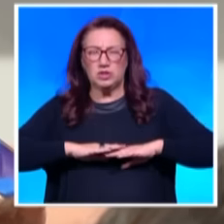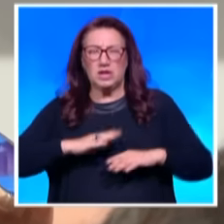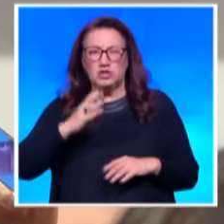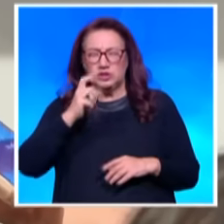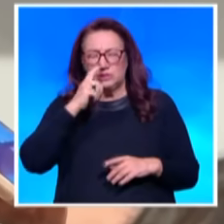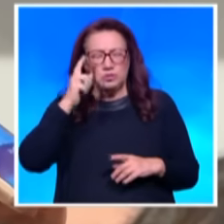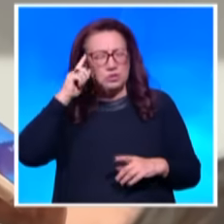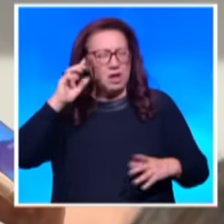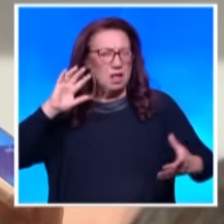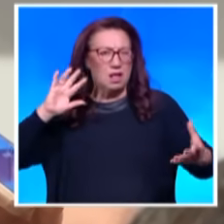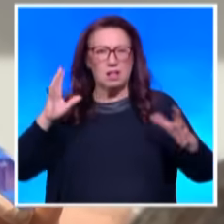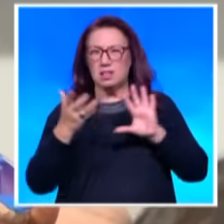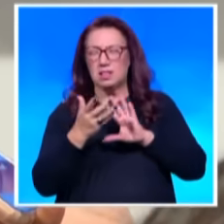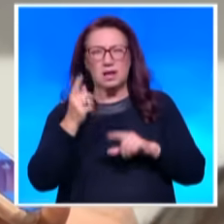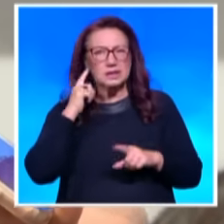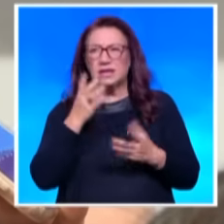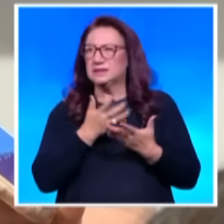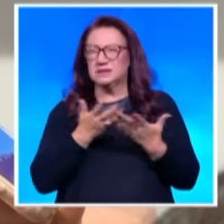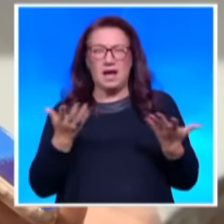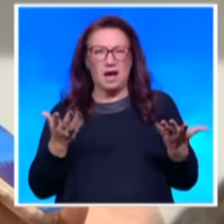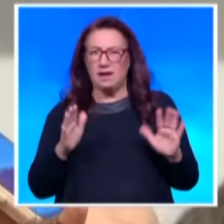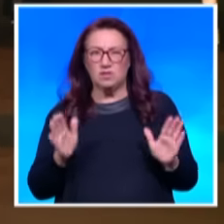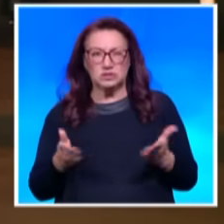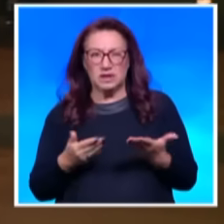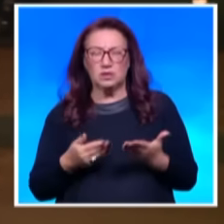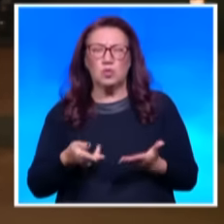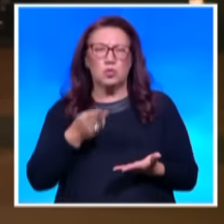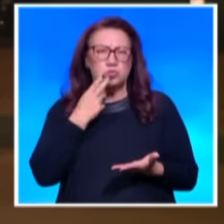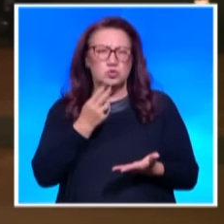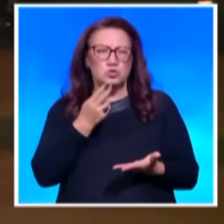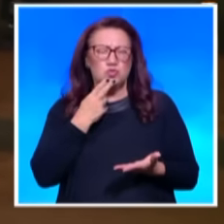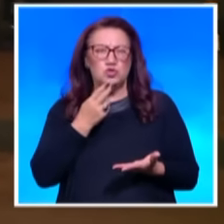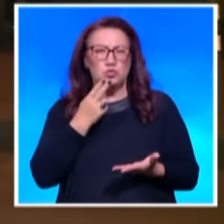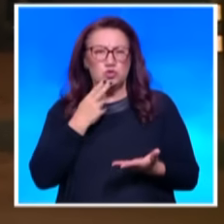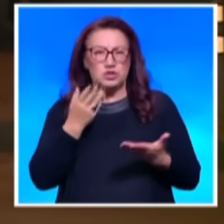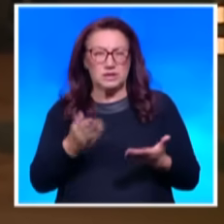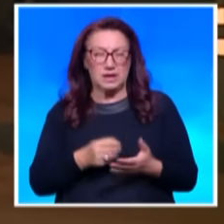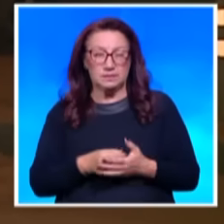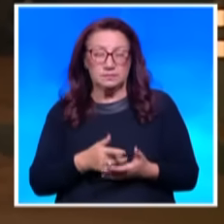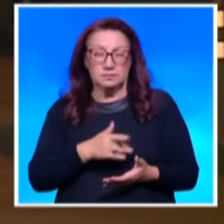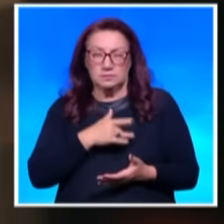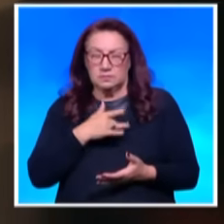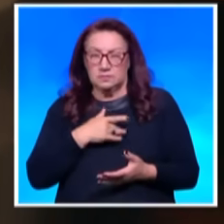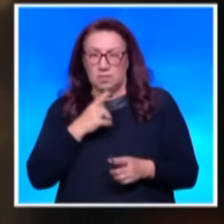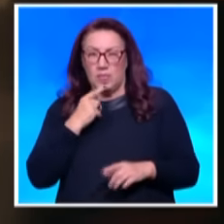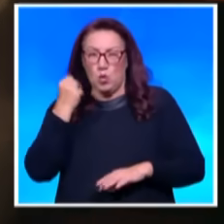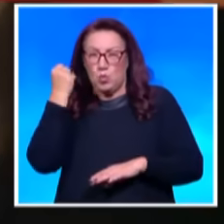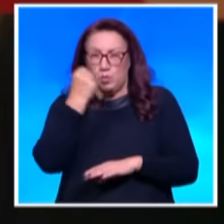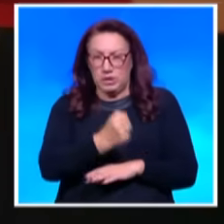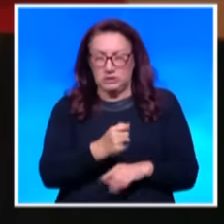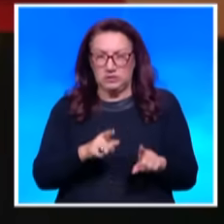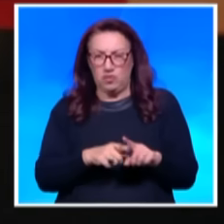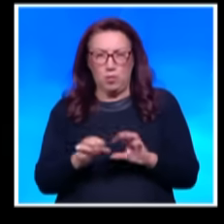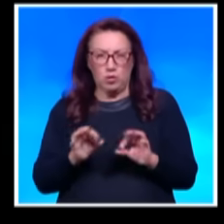се, какво се случва. Изпушил няколко цигари. Според експертите, жестоки убийства като това на Кристиян Пеев имат